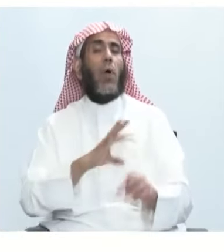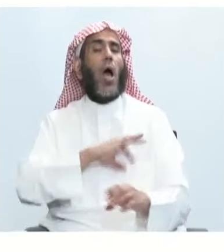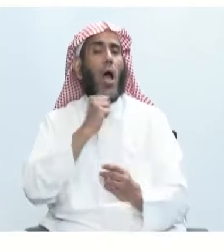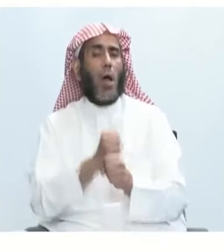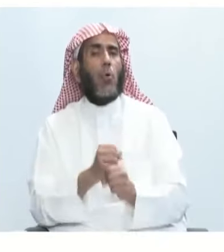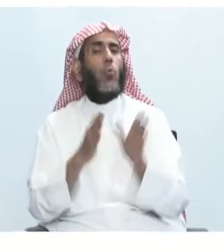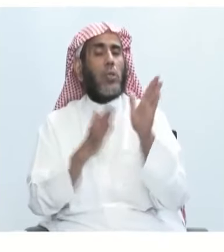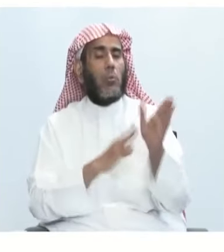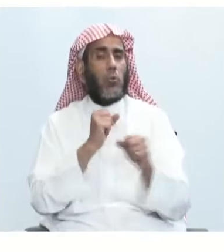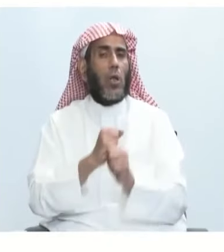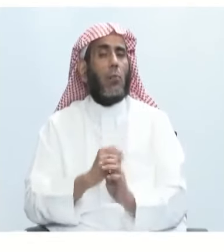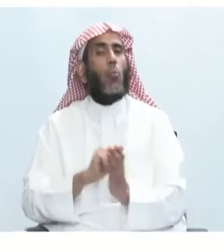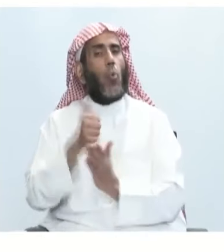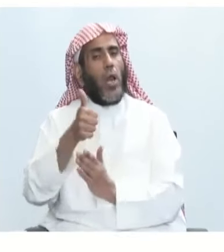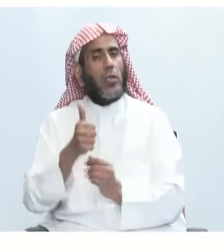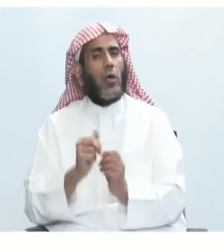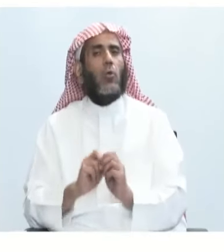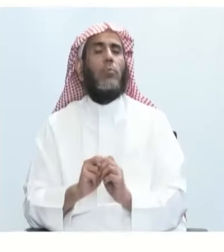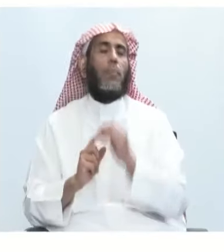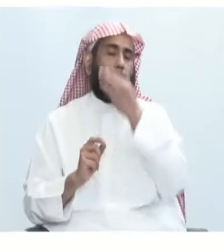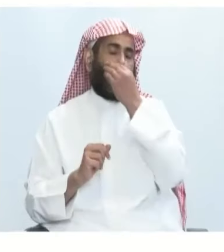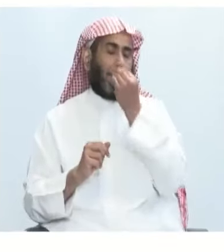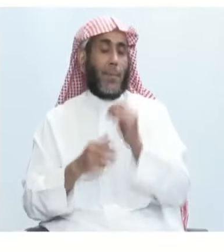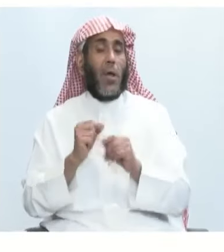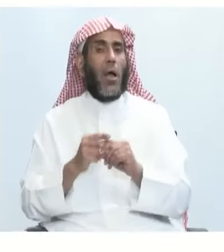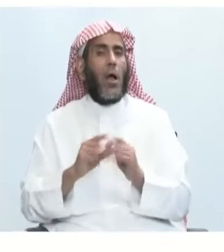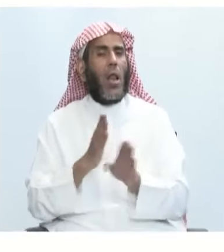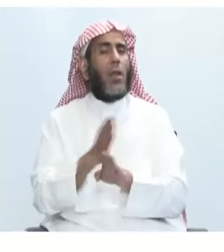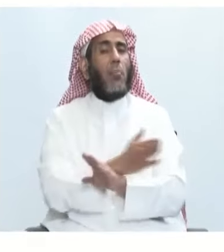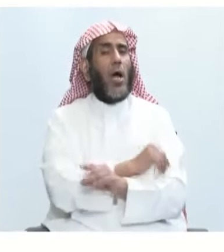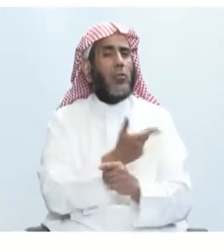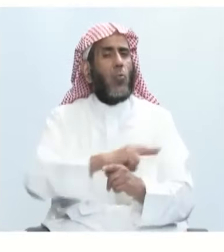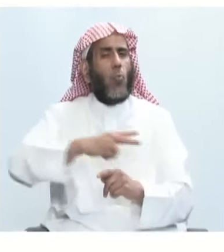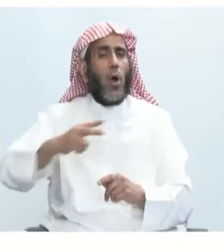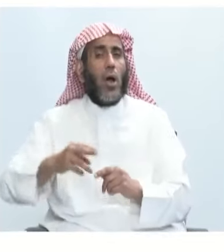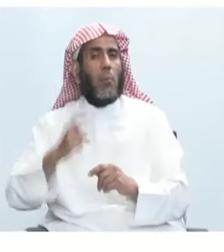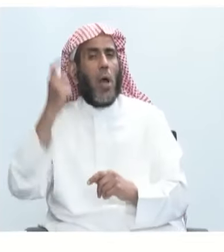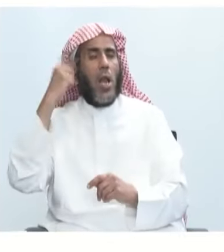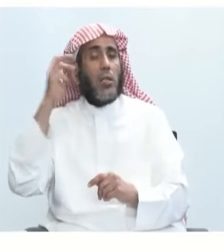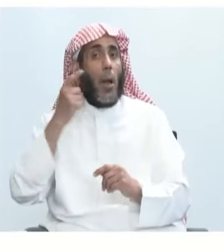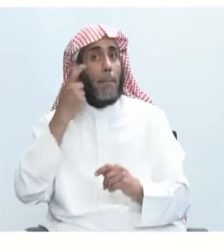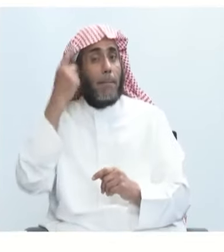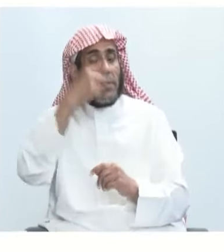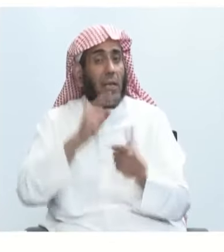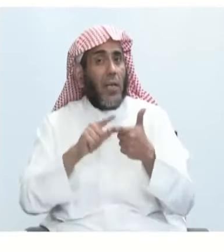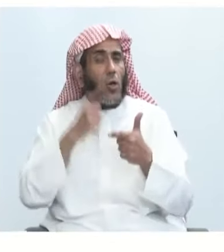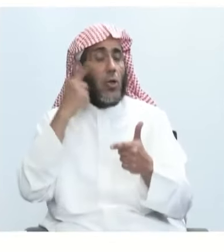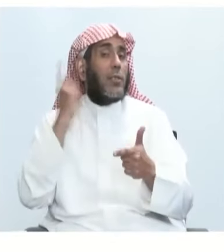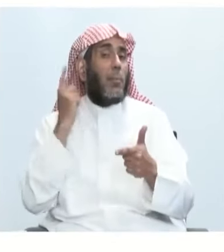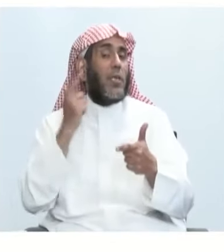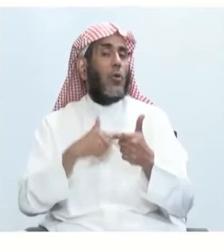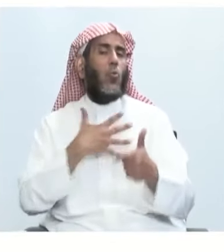واتبعوه ونصروه الانماط الادراكيه بثلاثه انواع بصري وسمعي